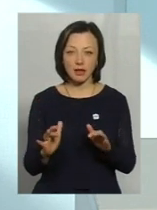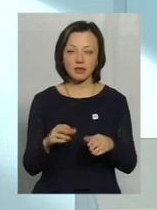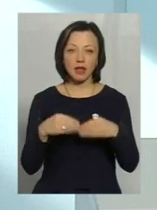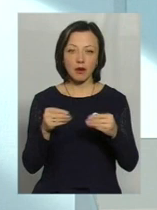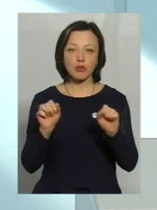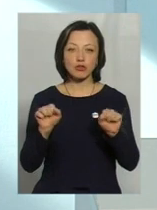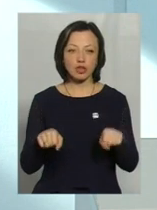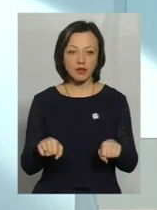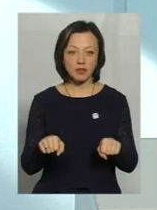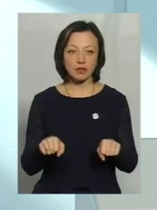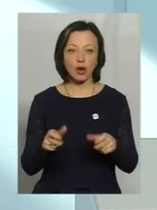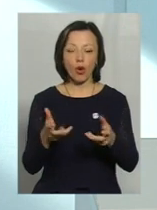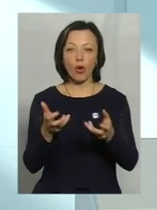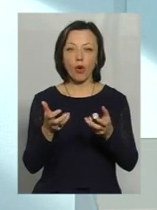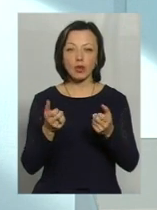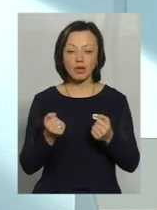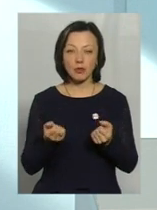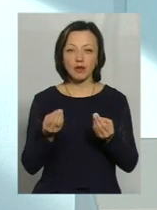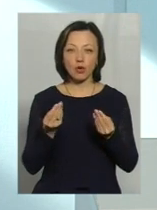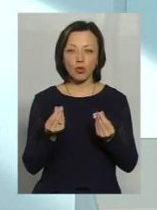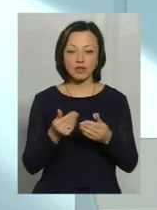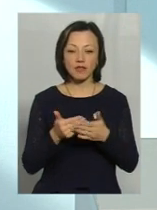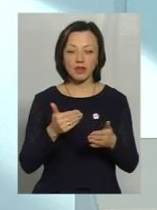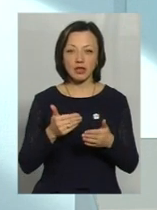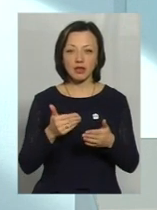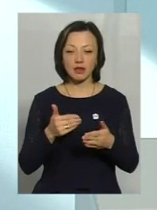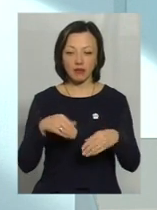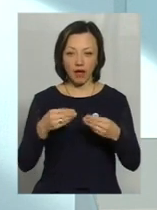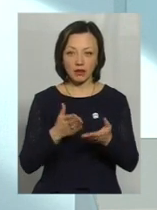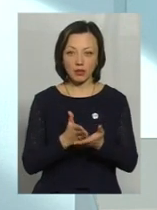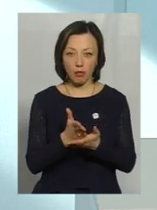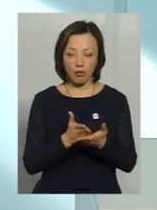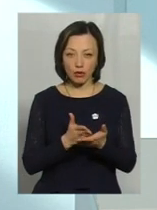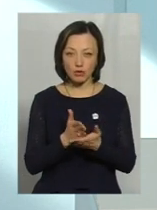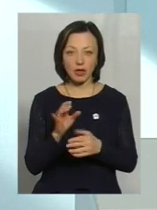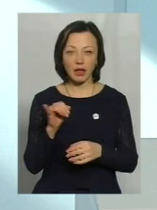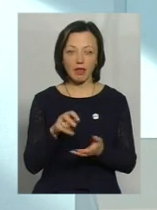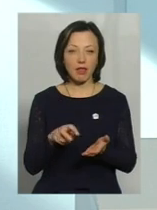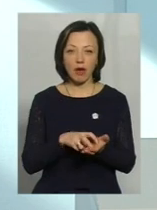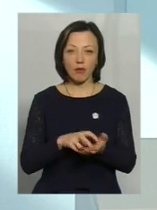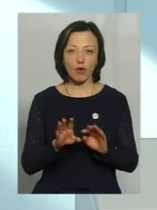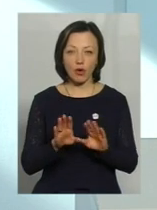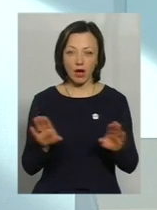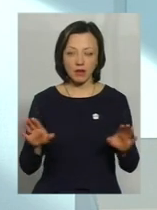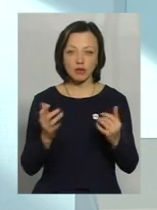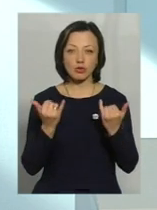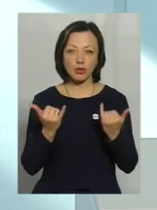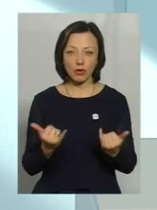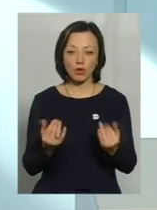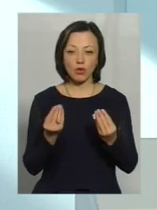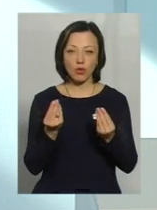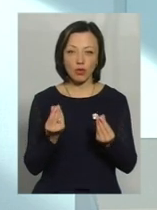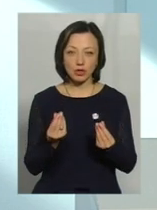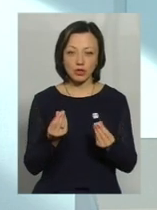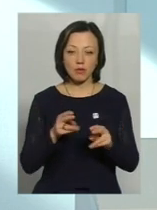дає можливість отримувати кошти від наданих послуг аеропорту і не боятися, що сьогодні кошти